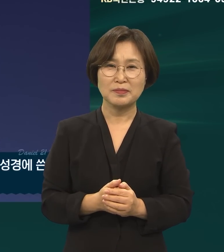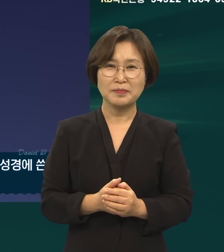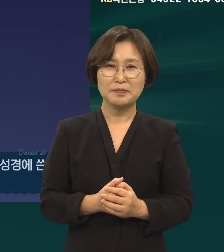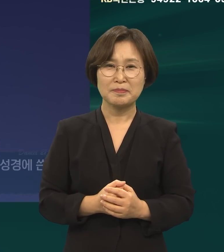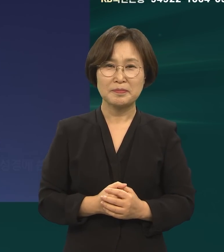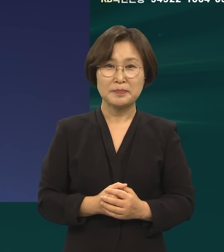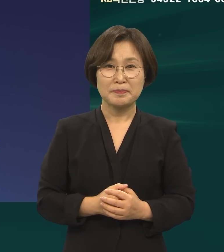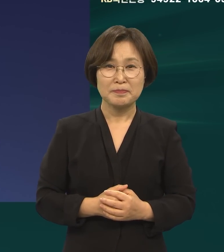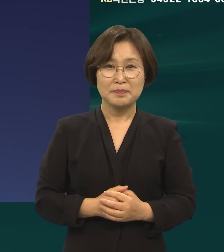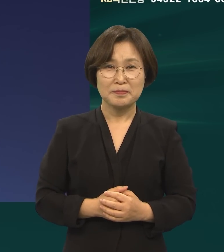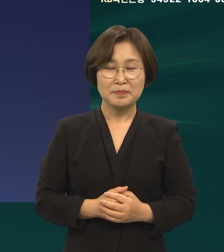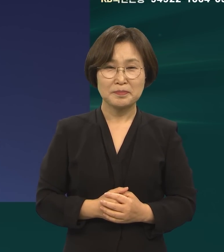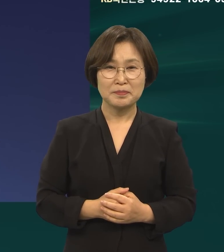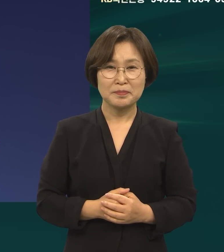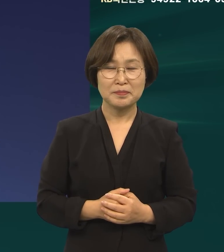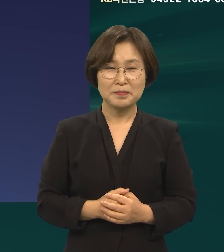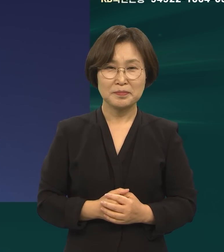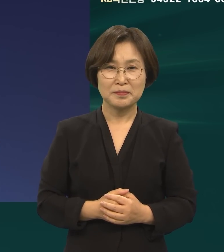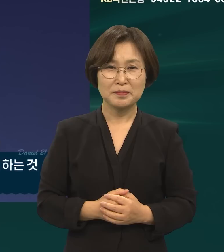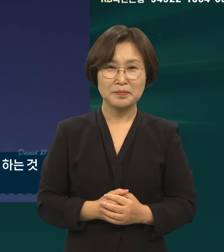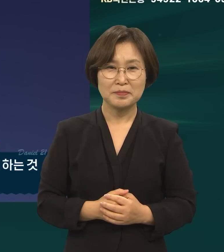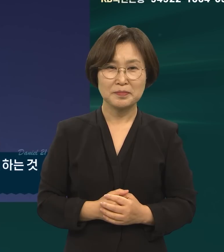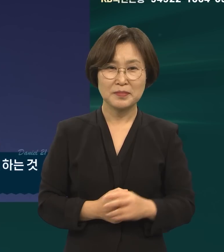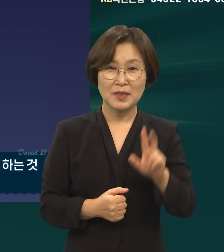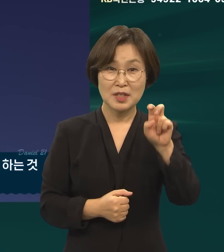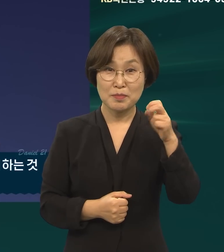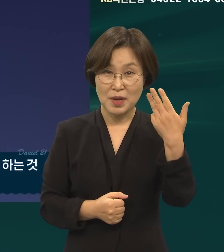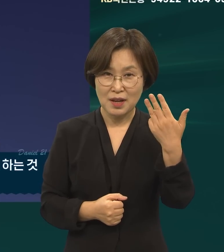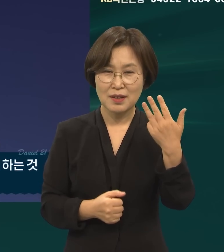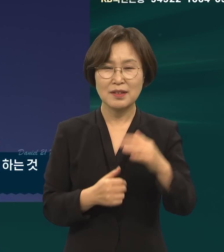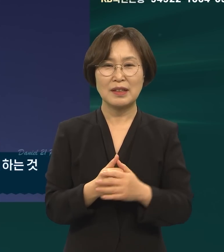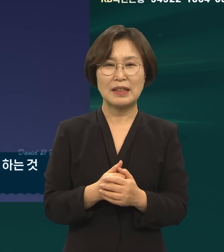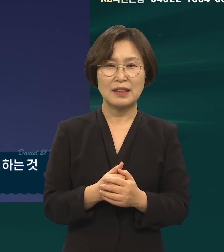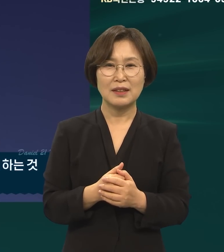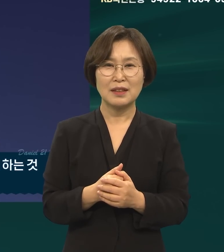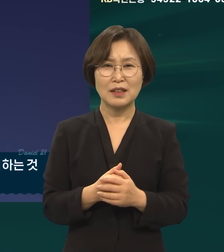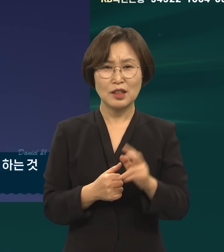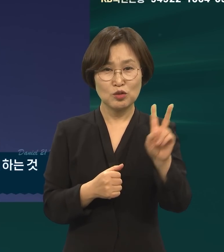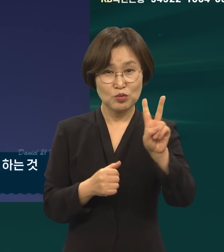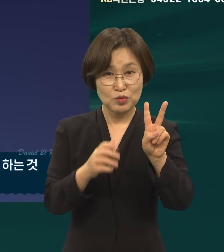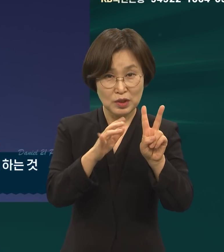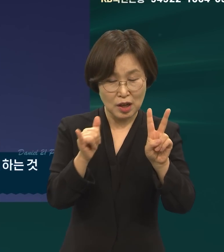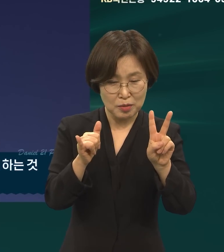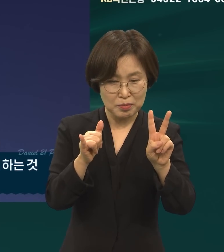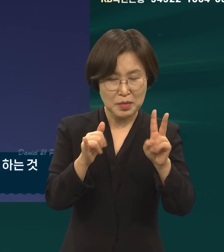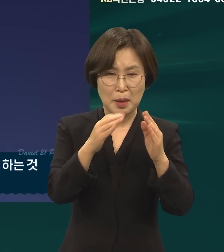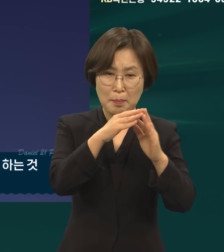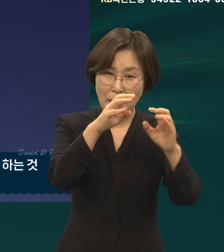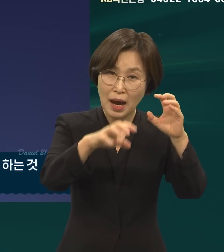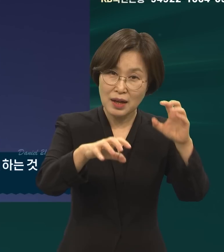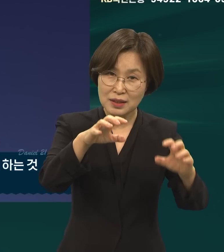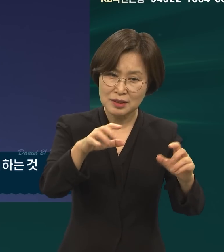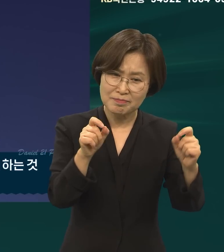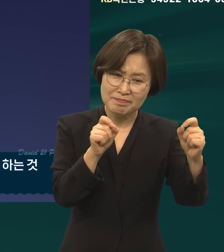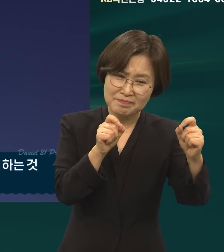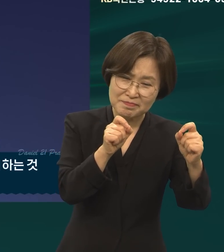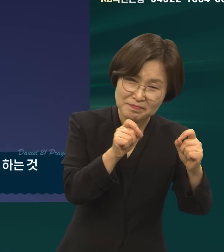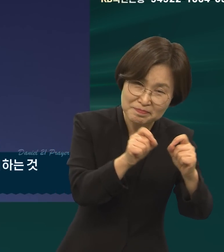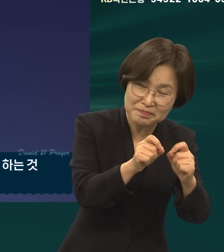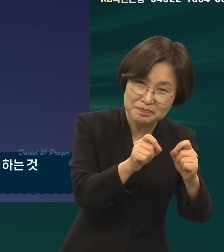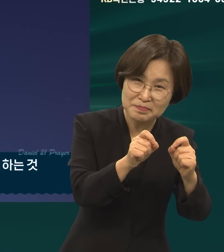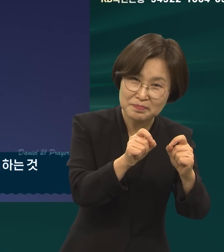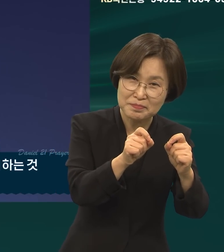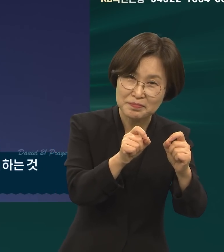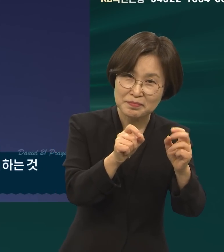보겠습니다. 다시 누가복음 24장 28절로 들어가면 그들이 가는 마을에 엠마오에 가까이 가매 예수님은 어떻게